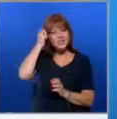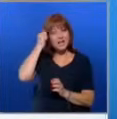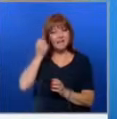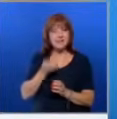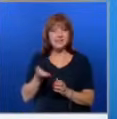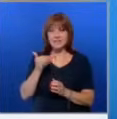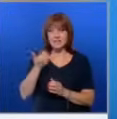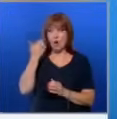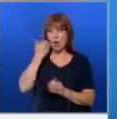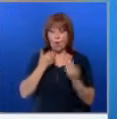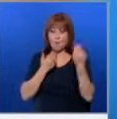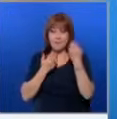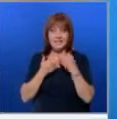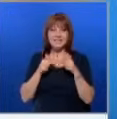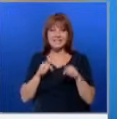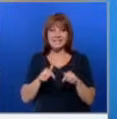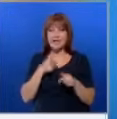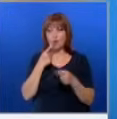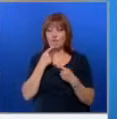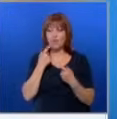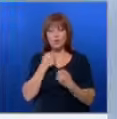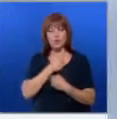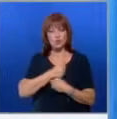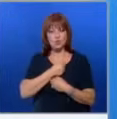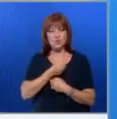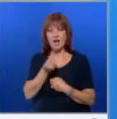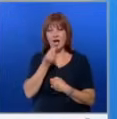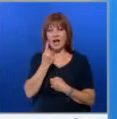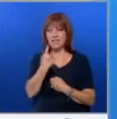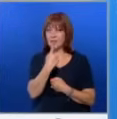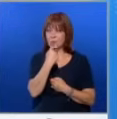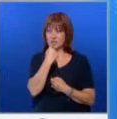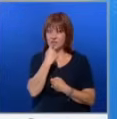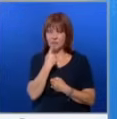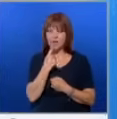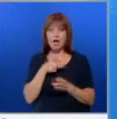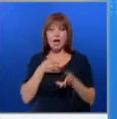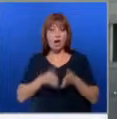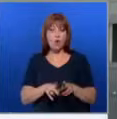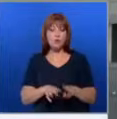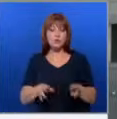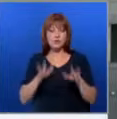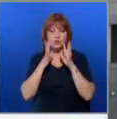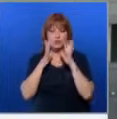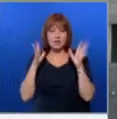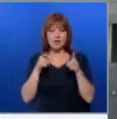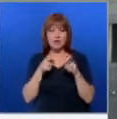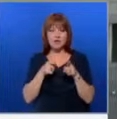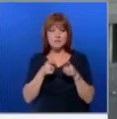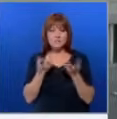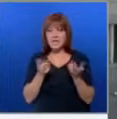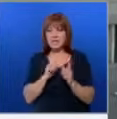Следва операция на челюстта. Сега Владимир говори трудно и се храни само с сламка. Родителите му са шокирани. Те по принцип не са агресивни